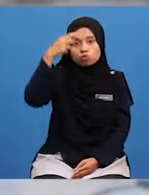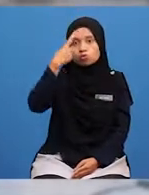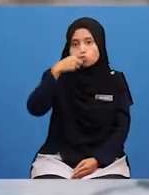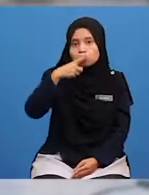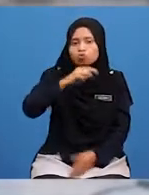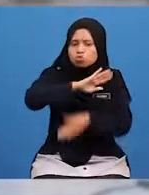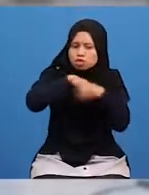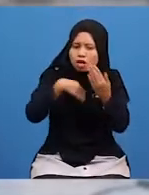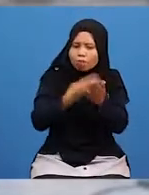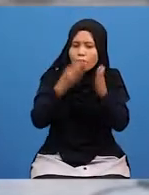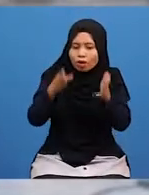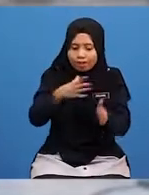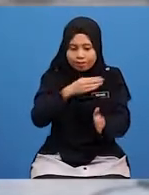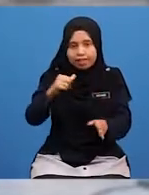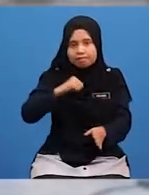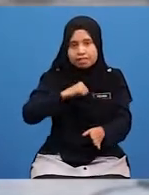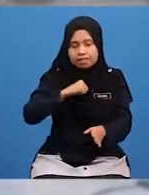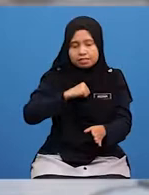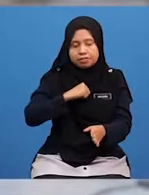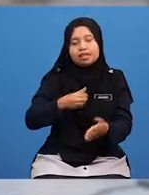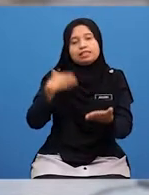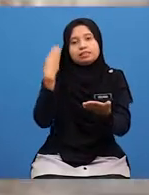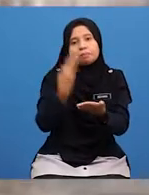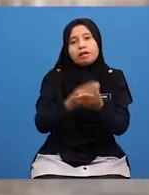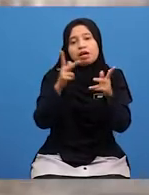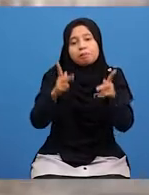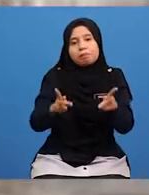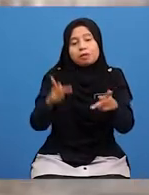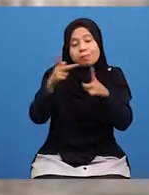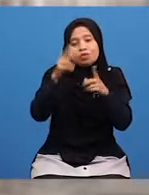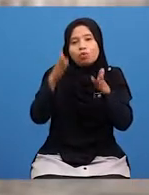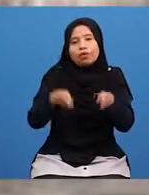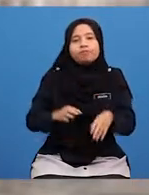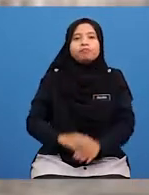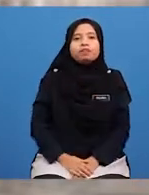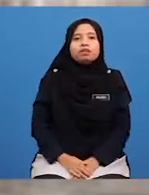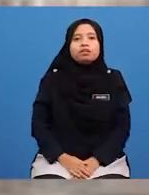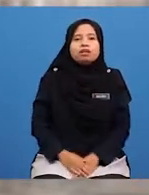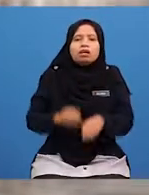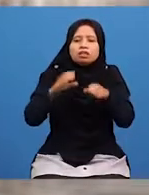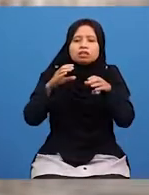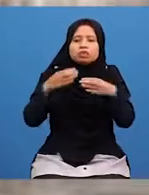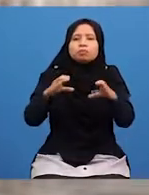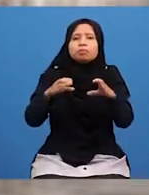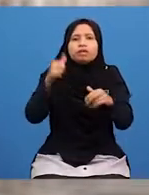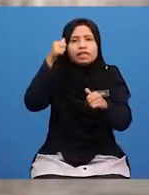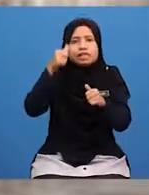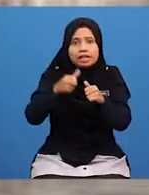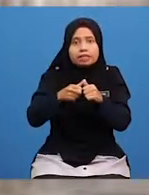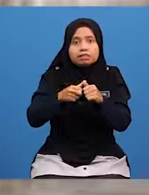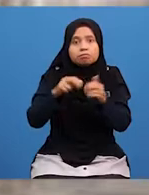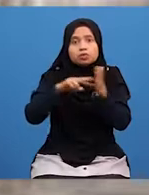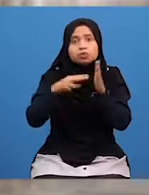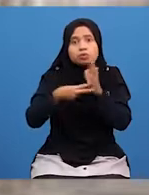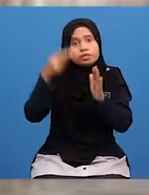dirinya dan wajib disampaikan kepada umatnya. Murid-murid sekalian, cuba ingat kembali maksud Nabi dan